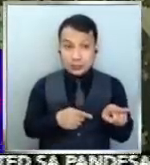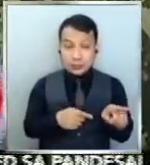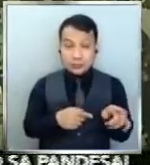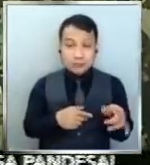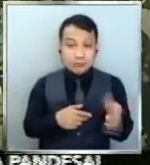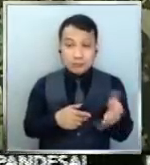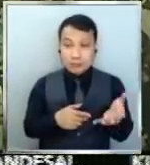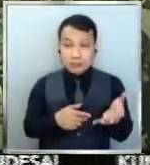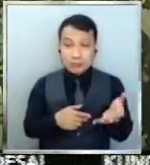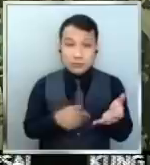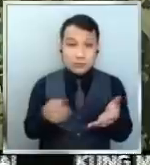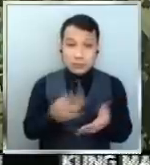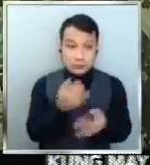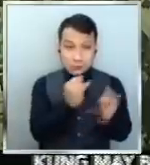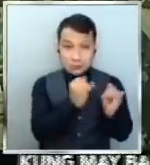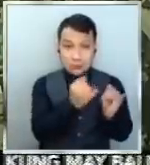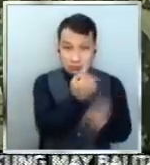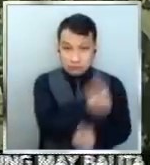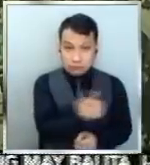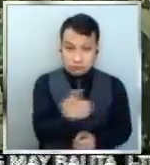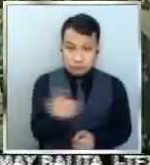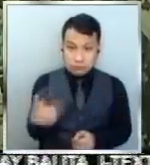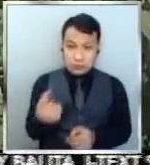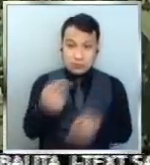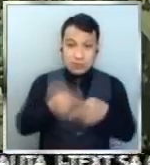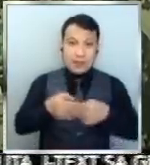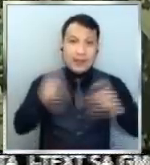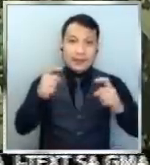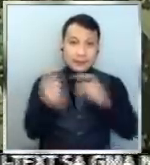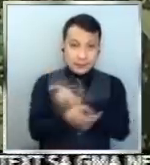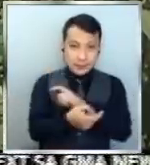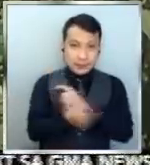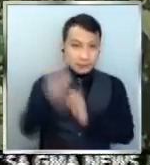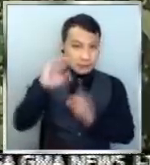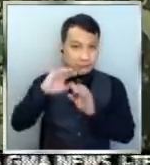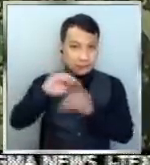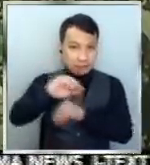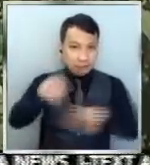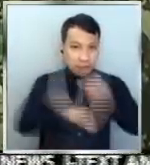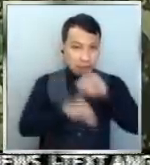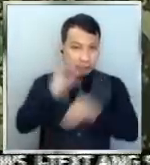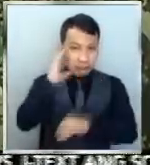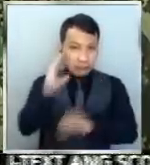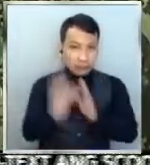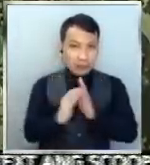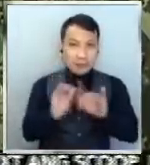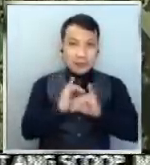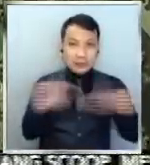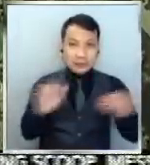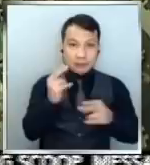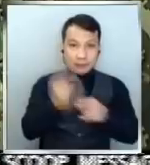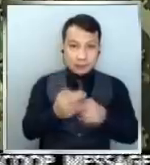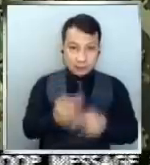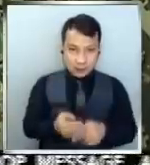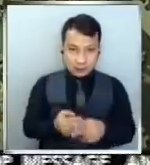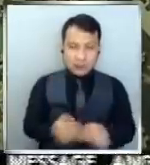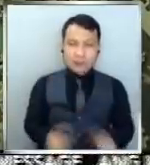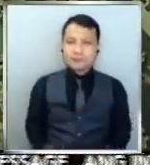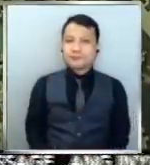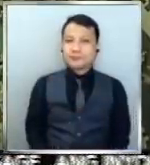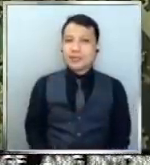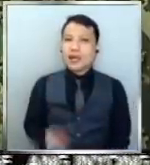ilang individual, papalitan yung picture. Pero same name ng recipient talaga. Hanggang